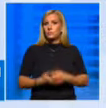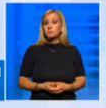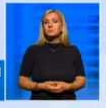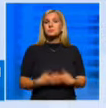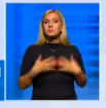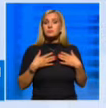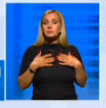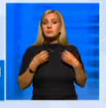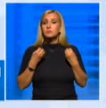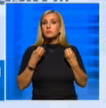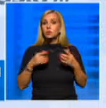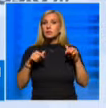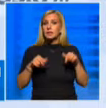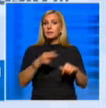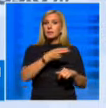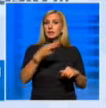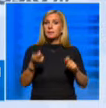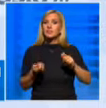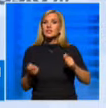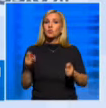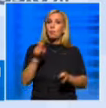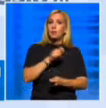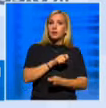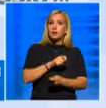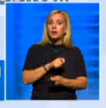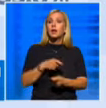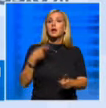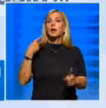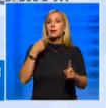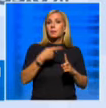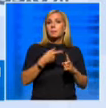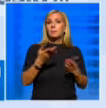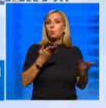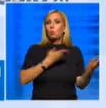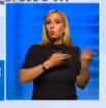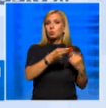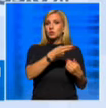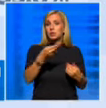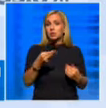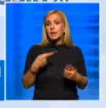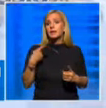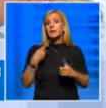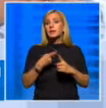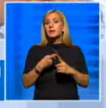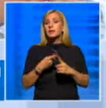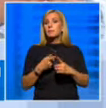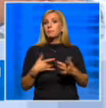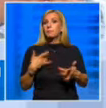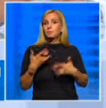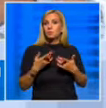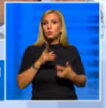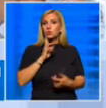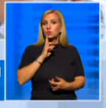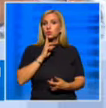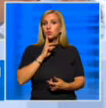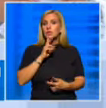така, че тази тема да бъде обърната както към училището, така и към ролята на учителят по принцип. И да спре да